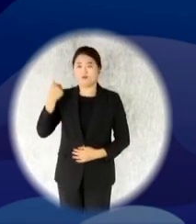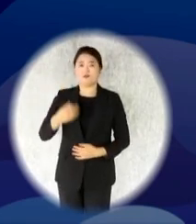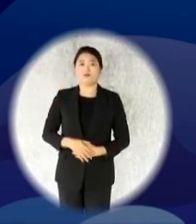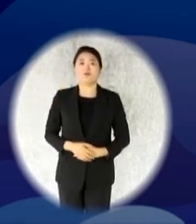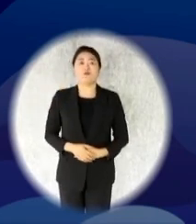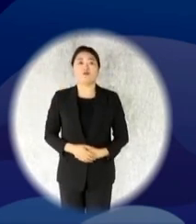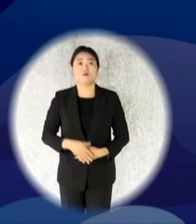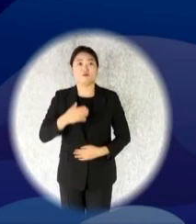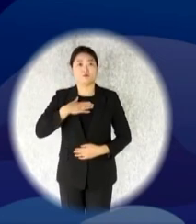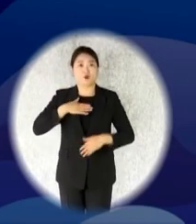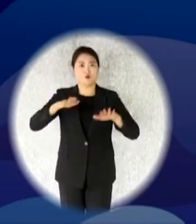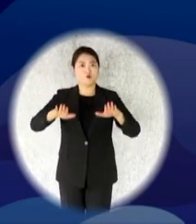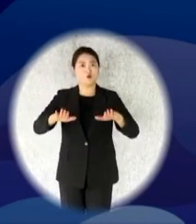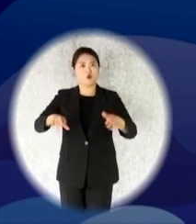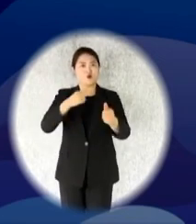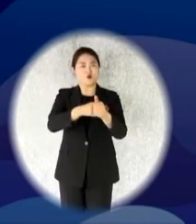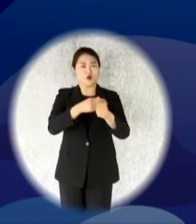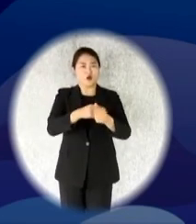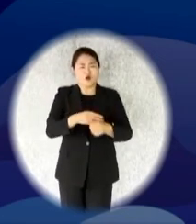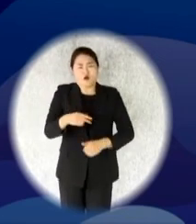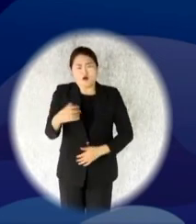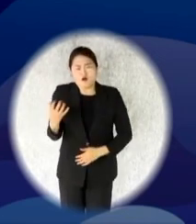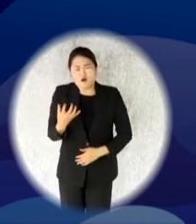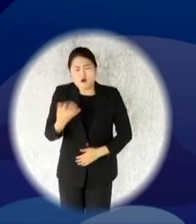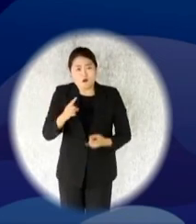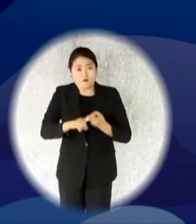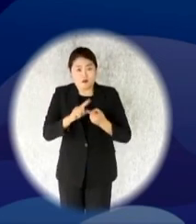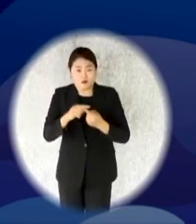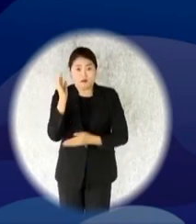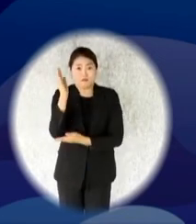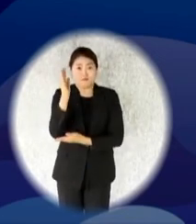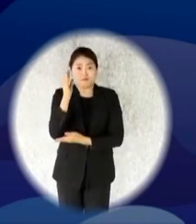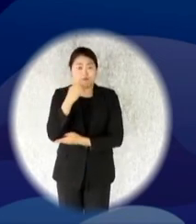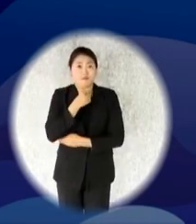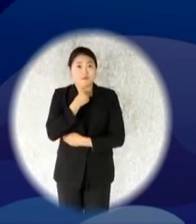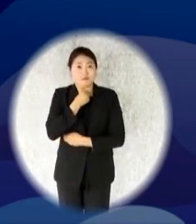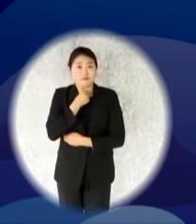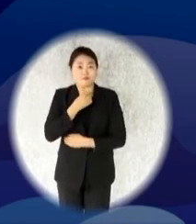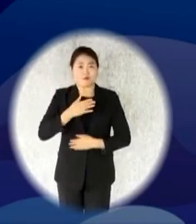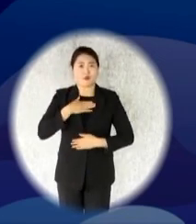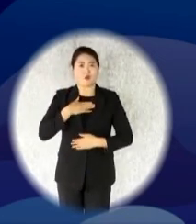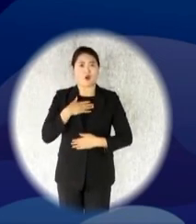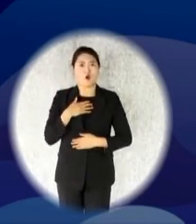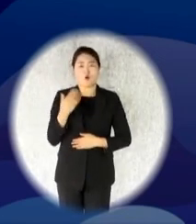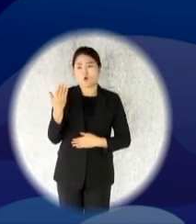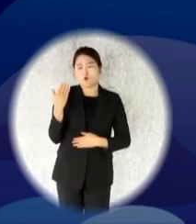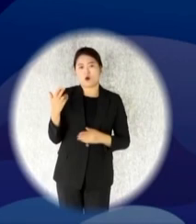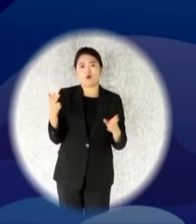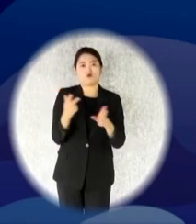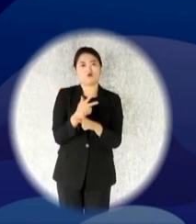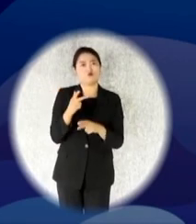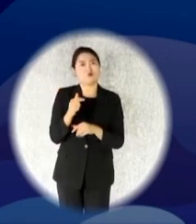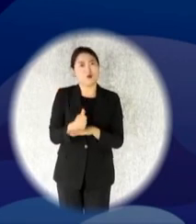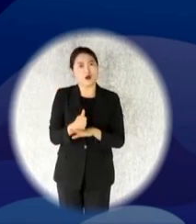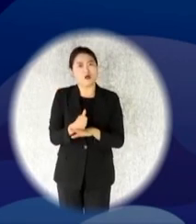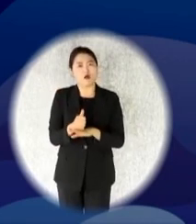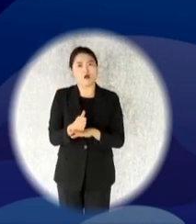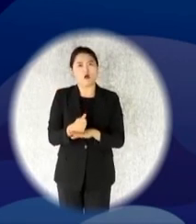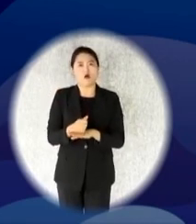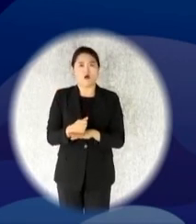저는 오늘 교사의 아픔에 대해 이야기하려 합니다 저는 지난 주말 의정부 호원초에